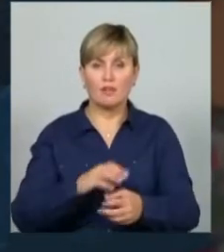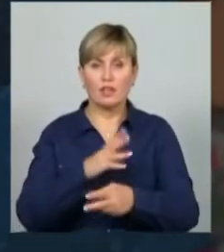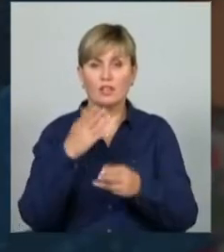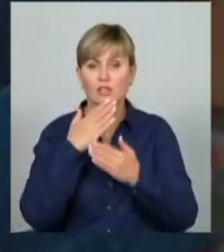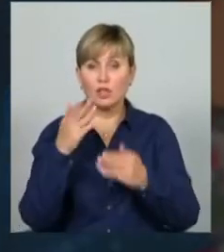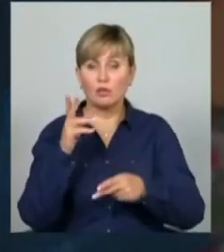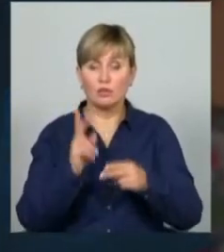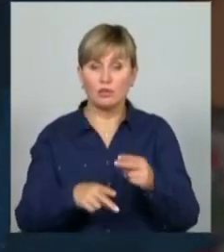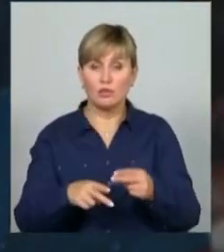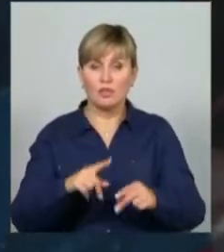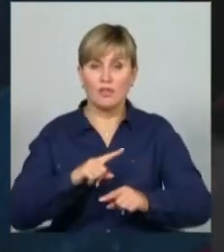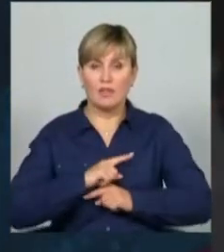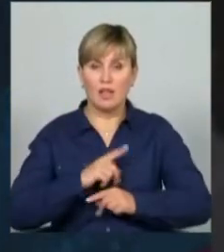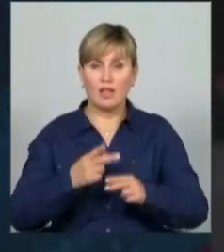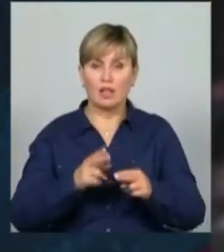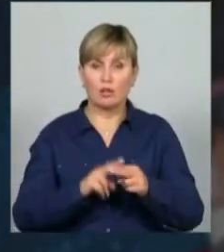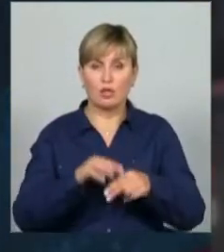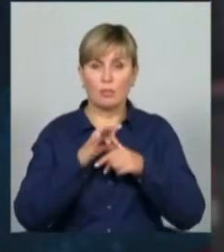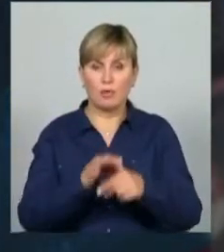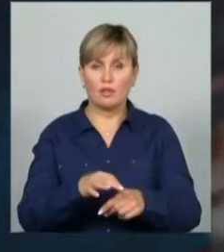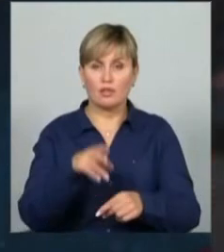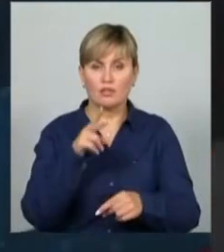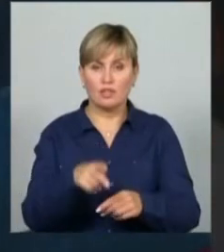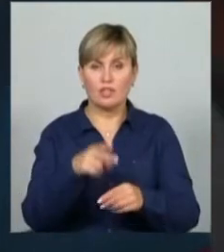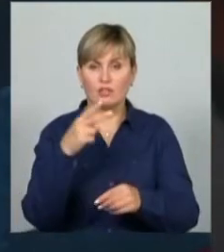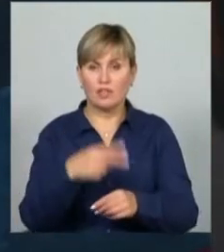заключительной квалификации к финалу, который пройдет в